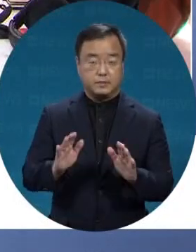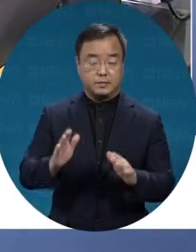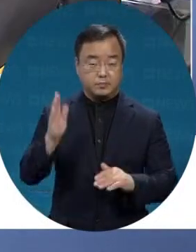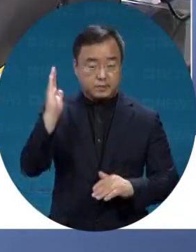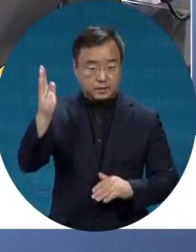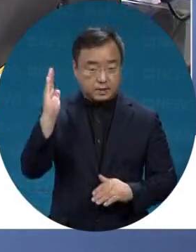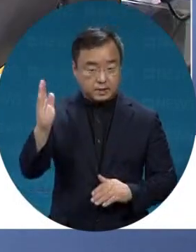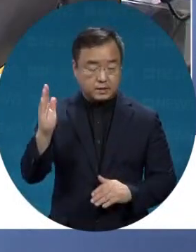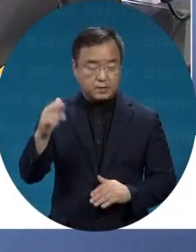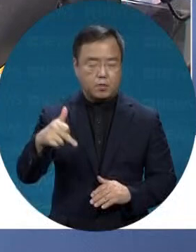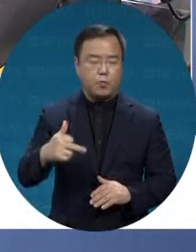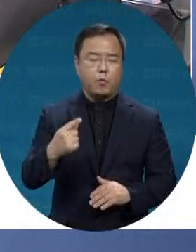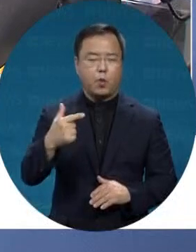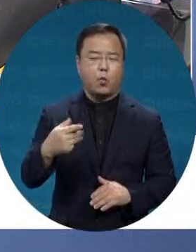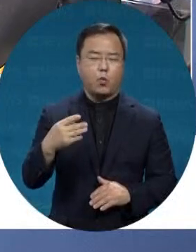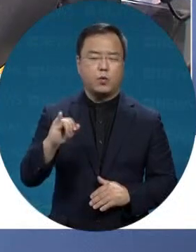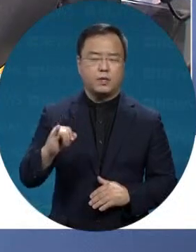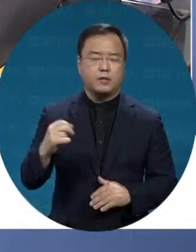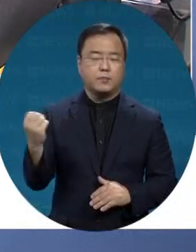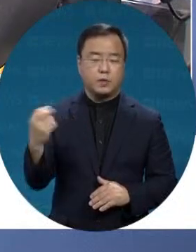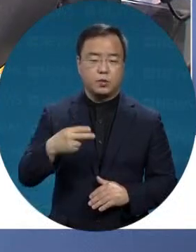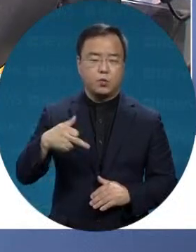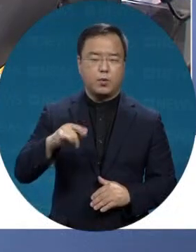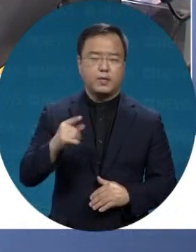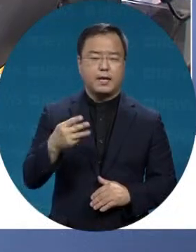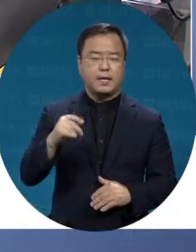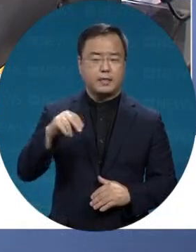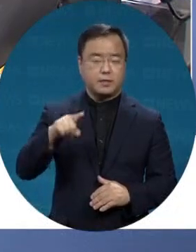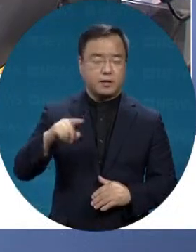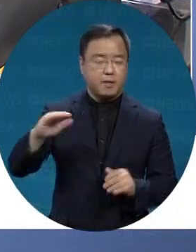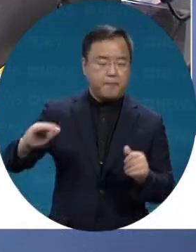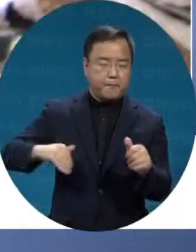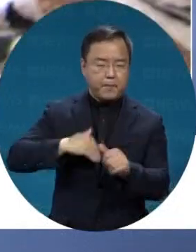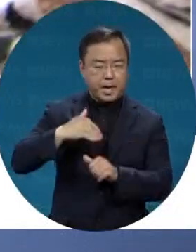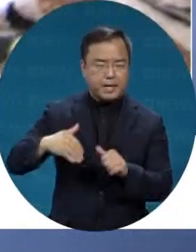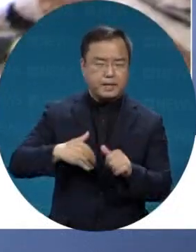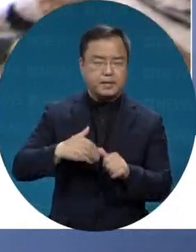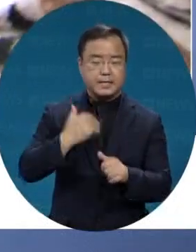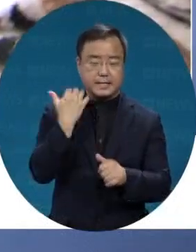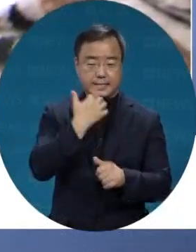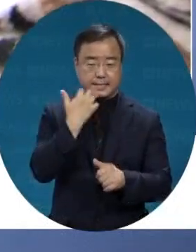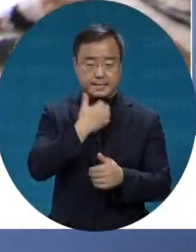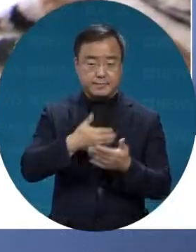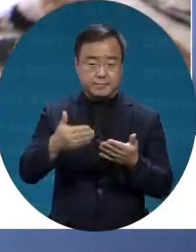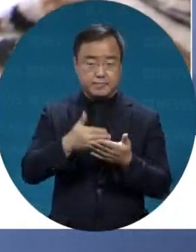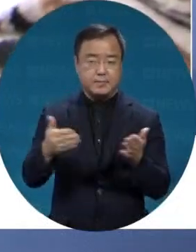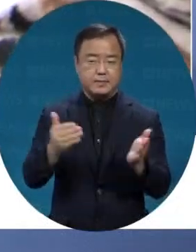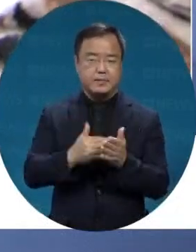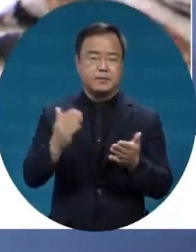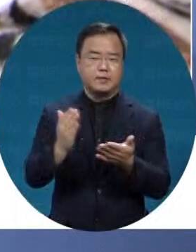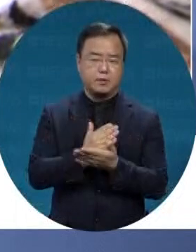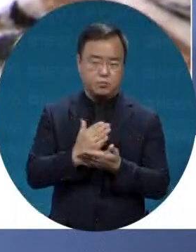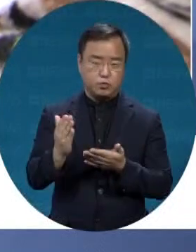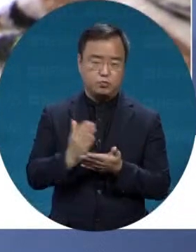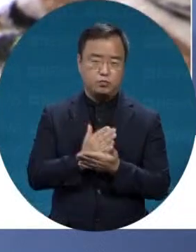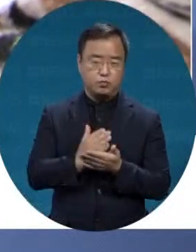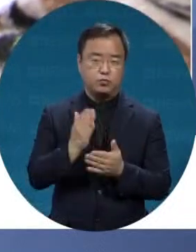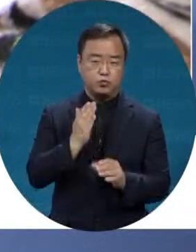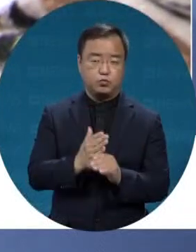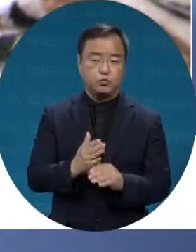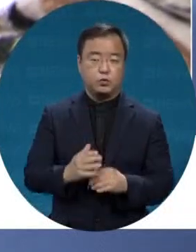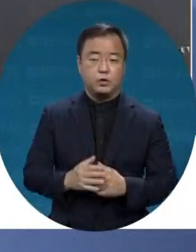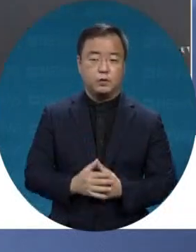스토리 콘티 캐릭터 배경 채색 모두 좀 나눠져서 좀 작업을 하고 있는 중입니다